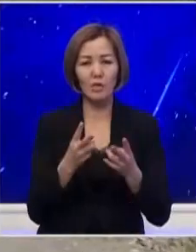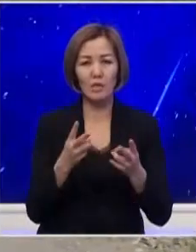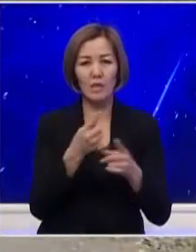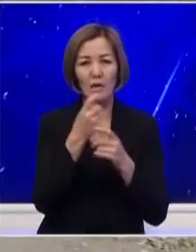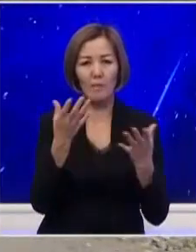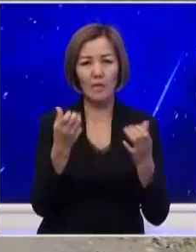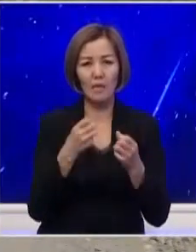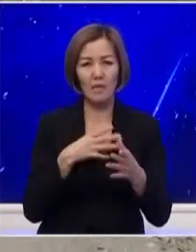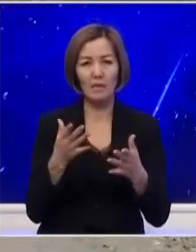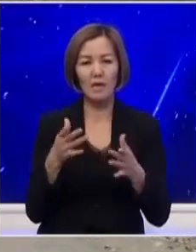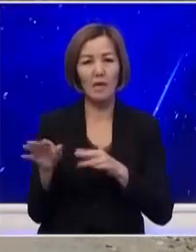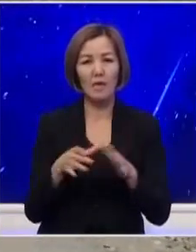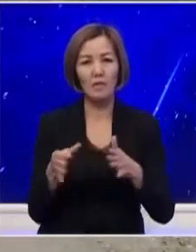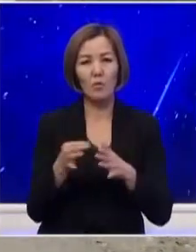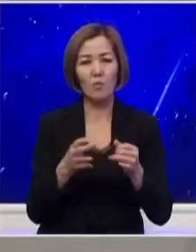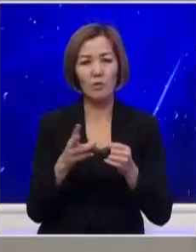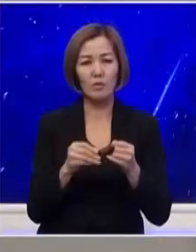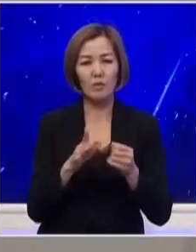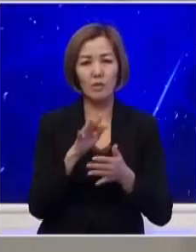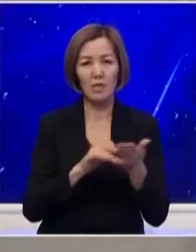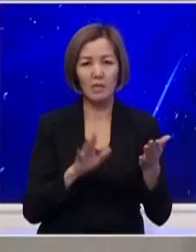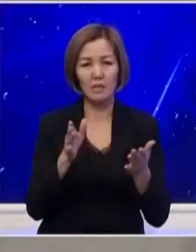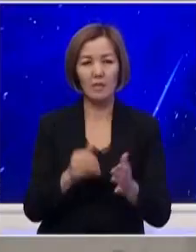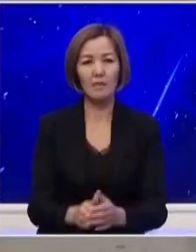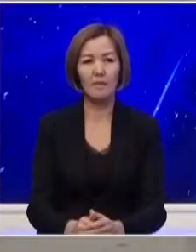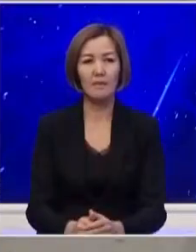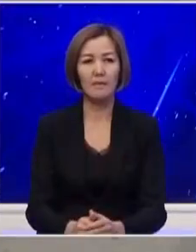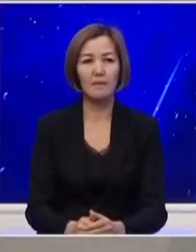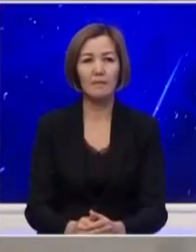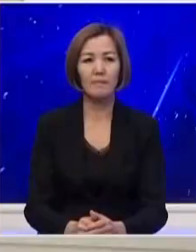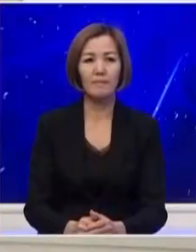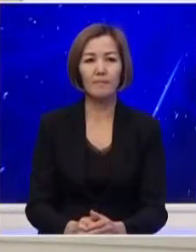ақпарат алды. Бұл акция облыс көлемінде жалғасатын болады.